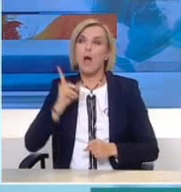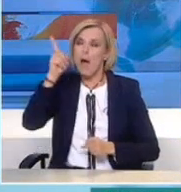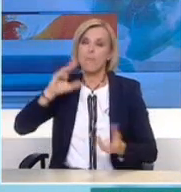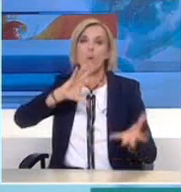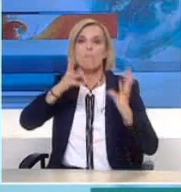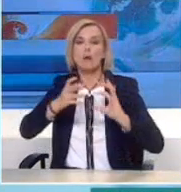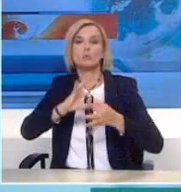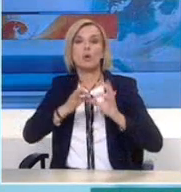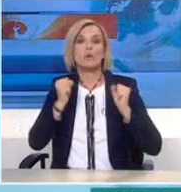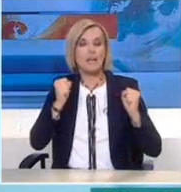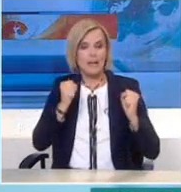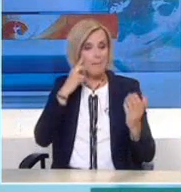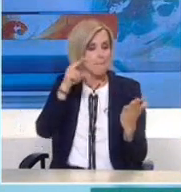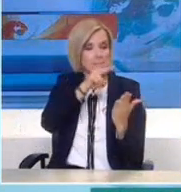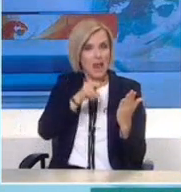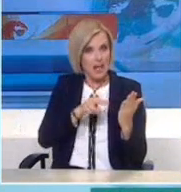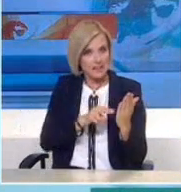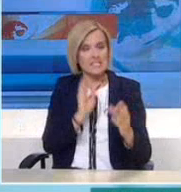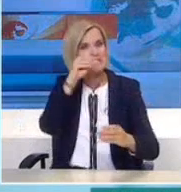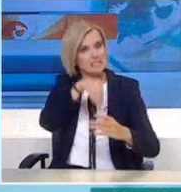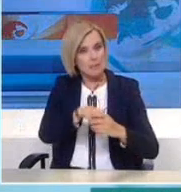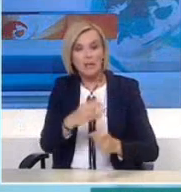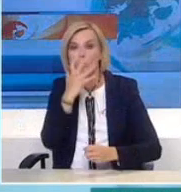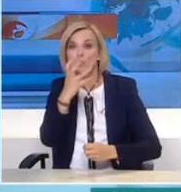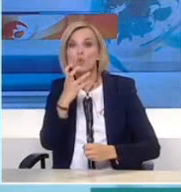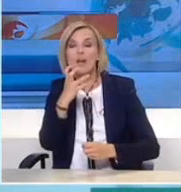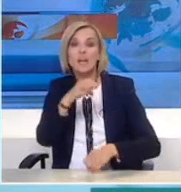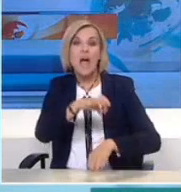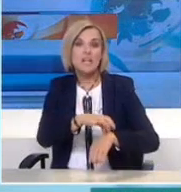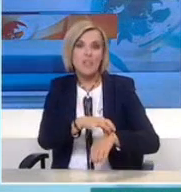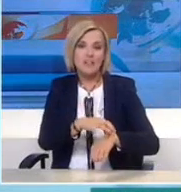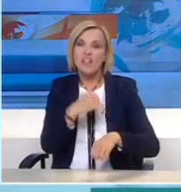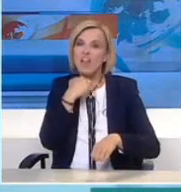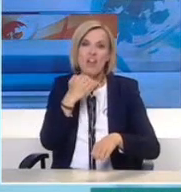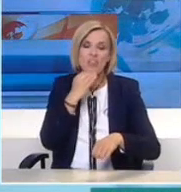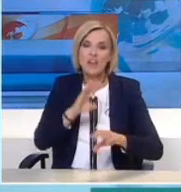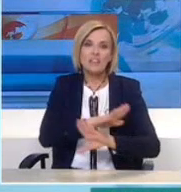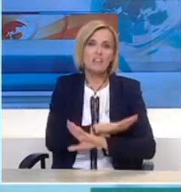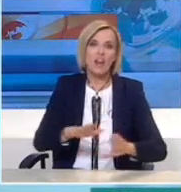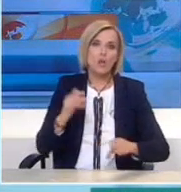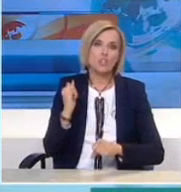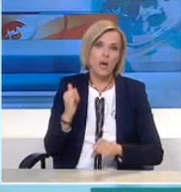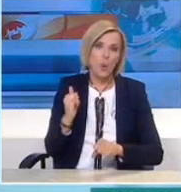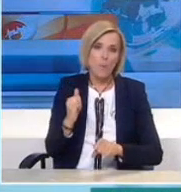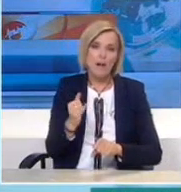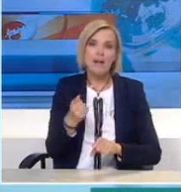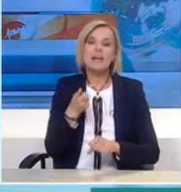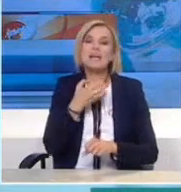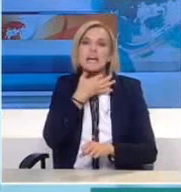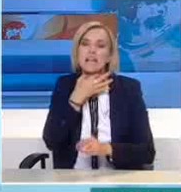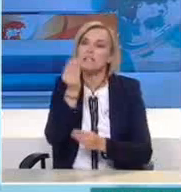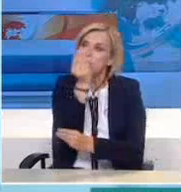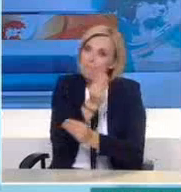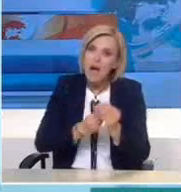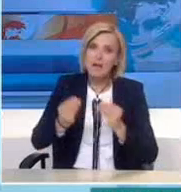Υγείας. Στη μελέτη συμμετείχαν σοβαρά ασθενείς, η μελέτη δεν είχε καταφέρει να ολοκληρώσει τον απαραίτητο αριθμό ασθενών που θα ήθελε και έδειξε